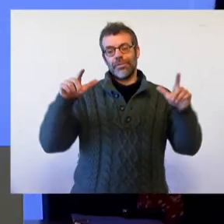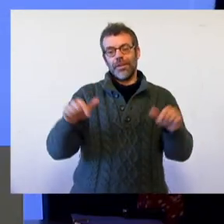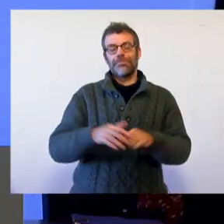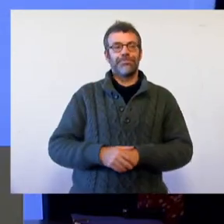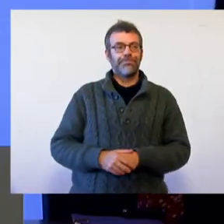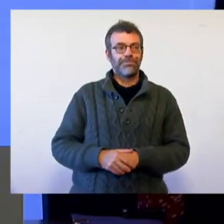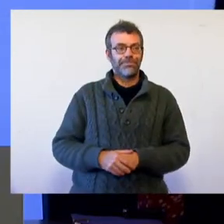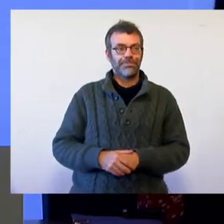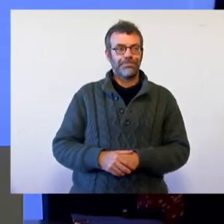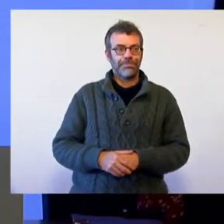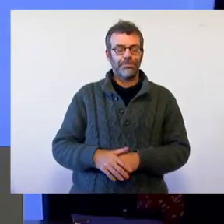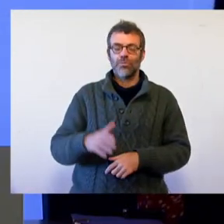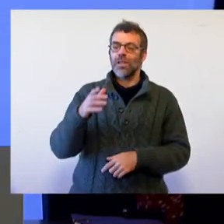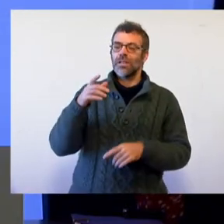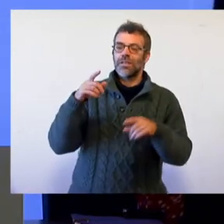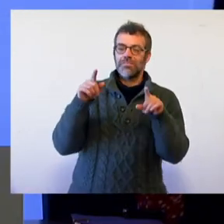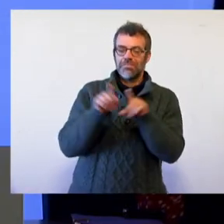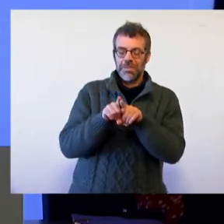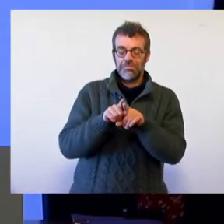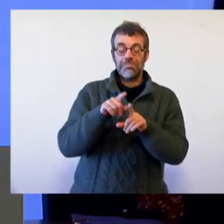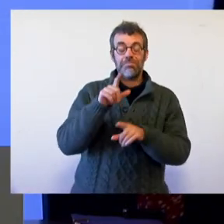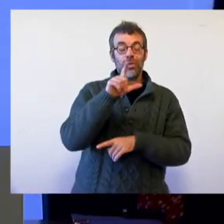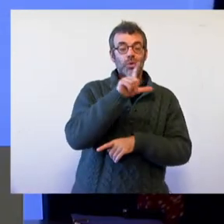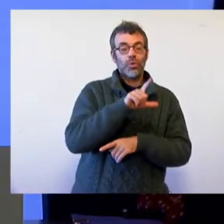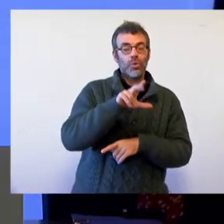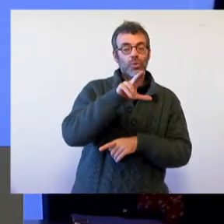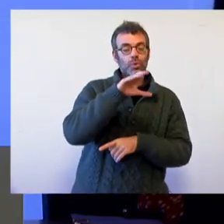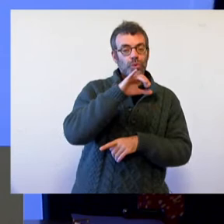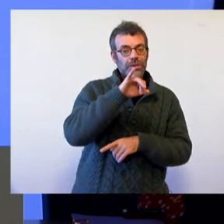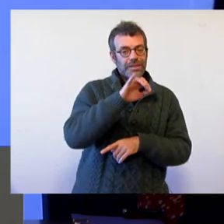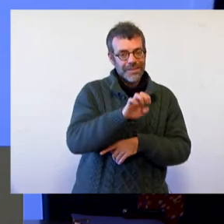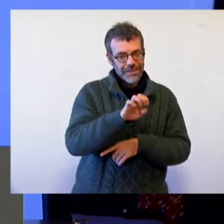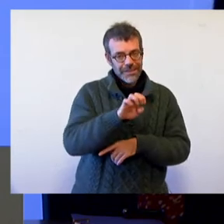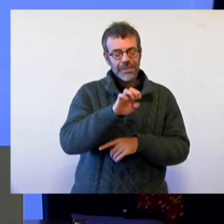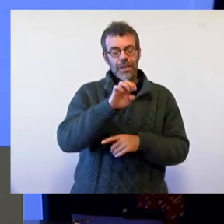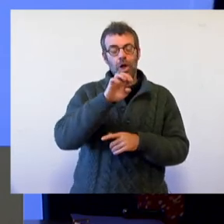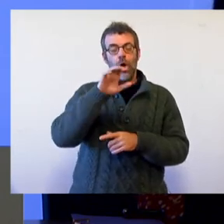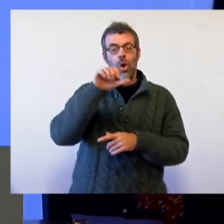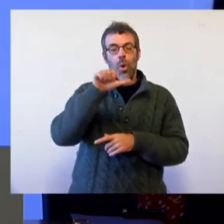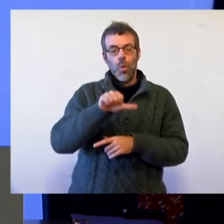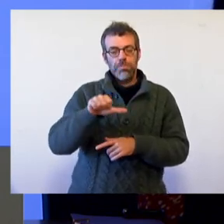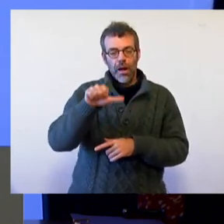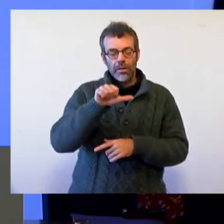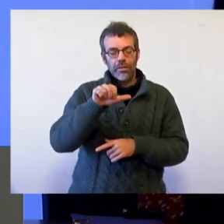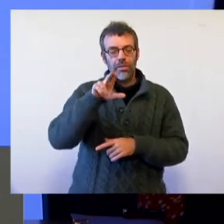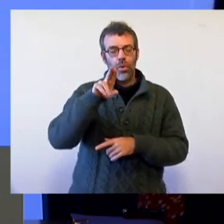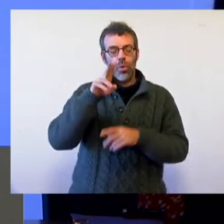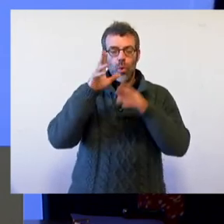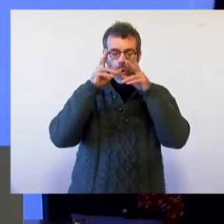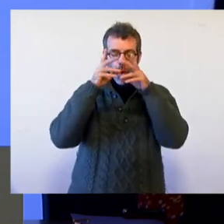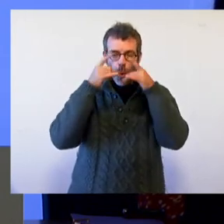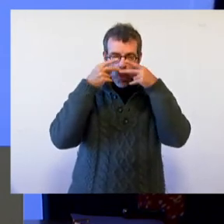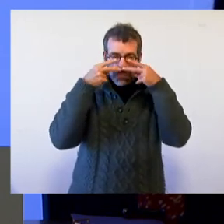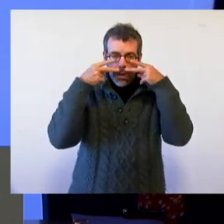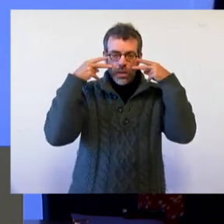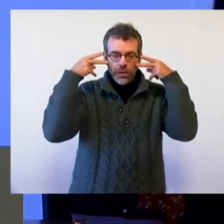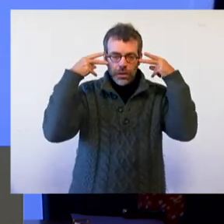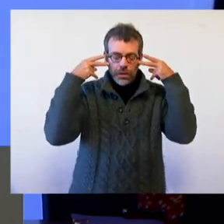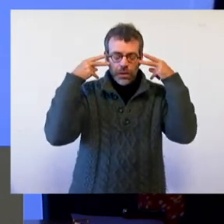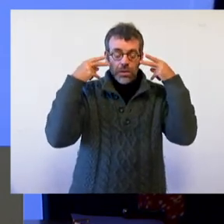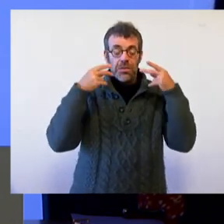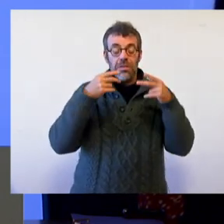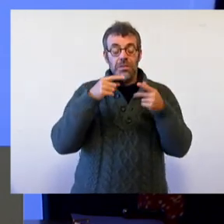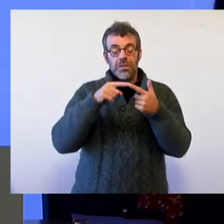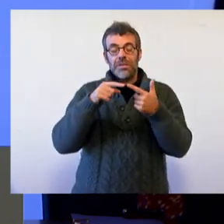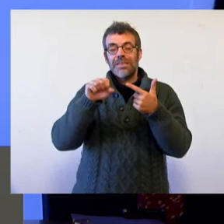Lucie Aubrac et Samuel Paty, qui sera ouverte à la rentrée, à cette rentrée-là. Et effectivement, ça va